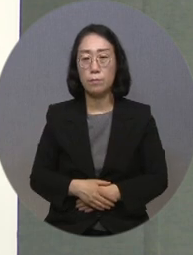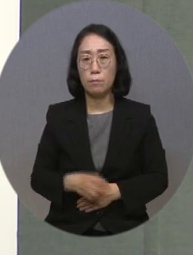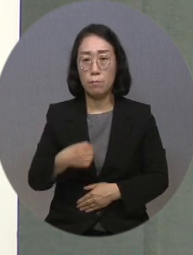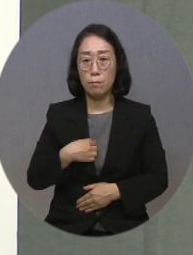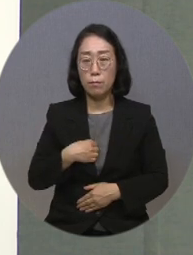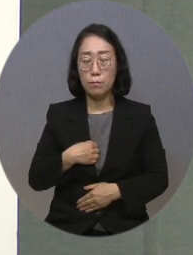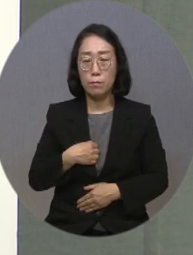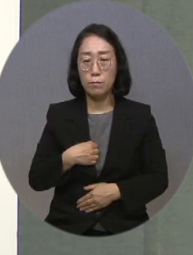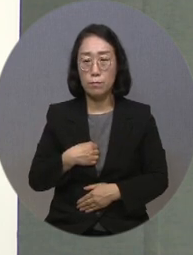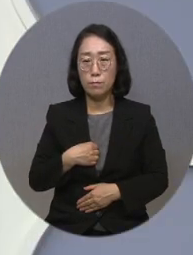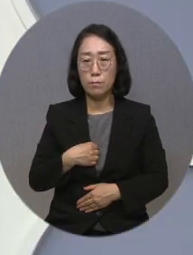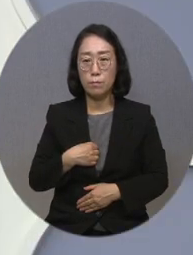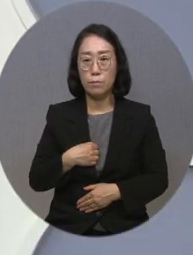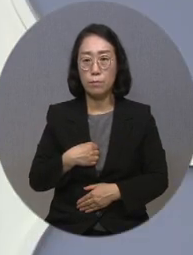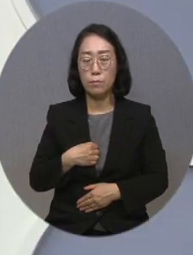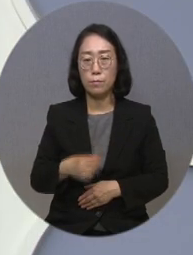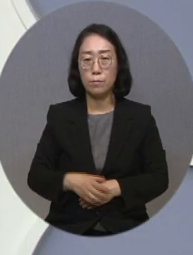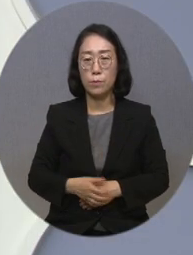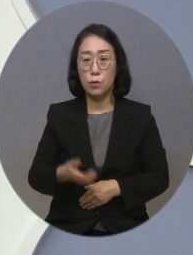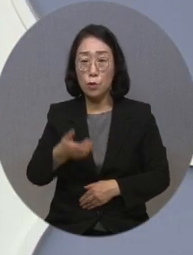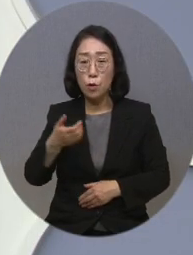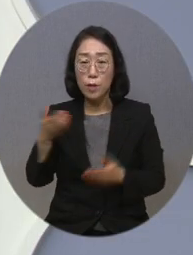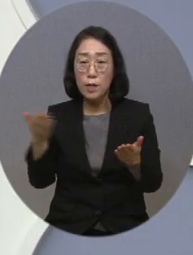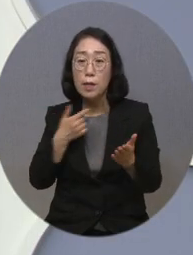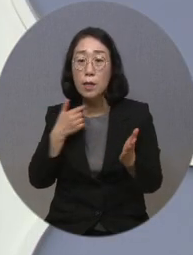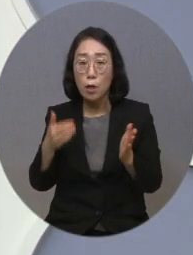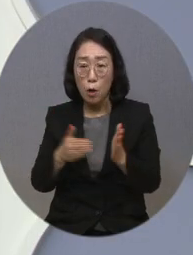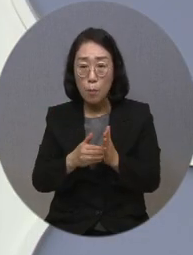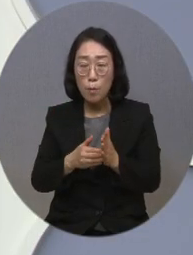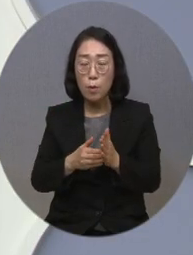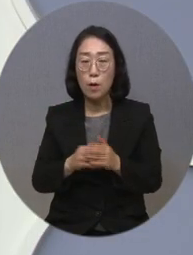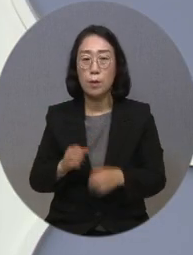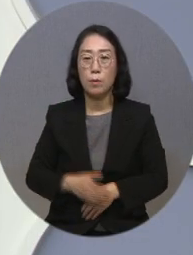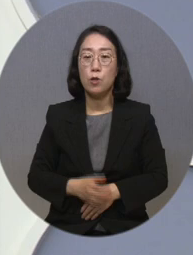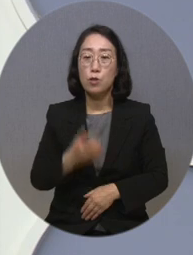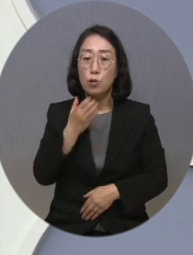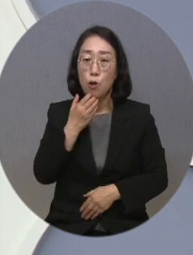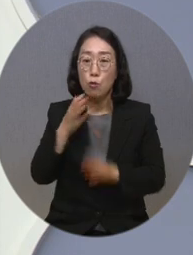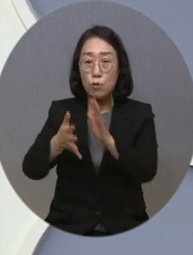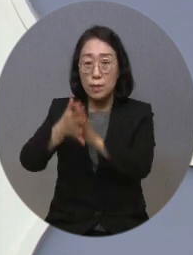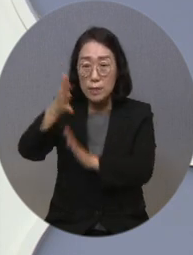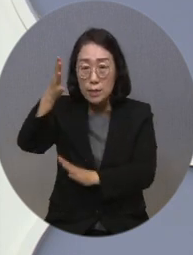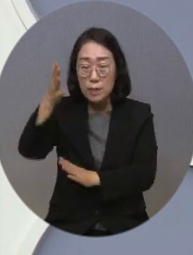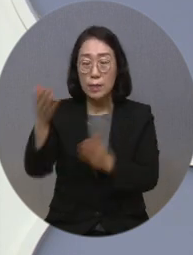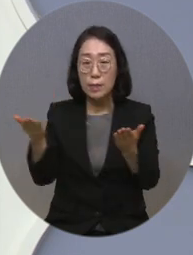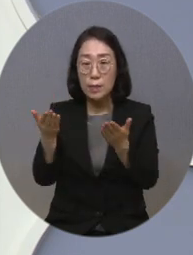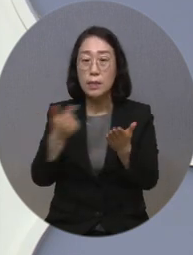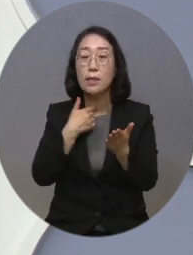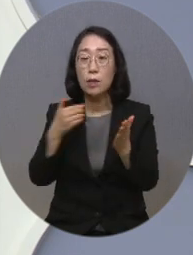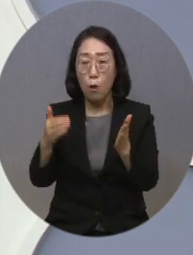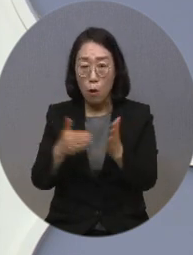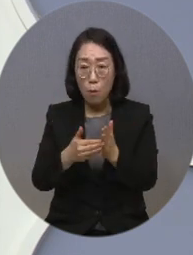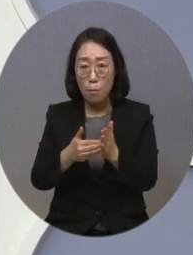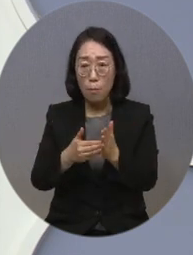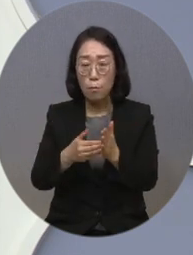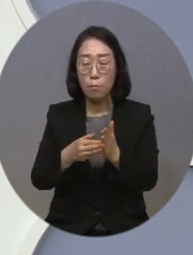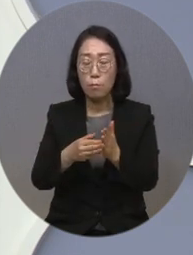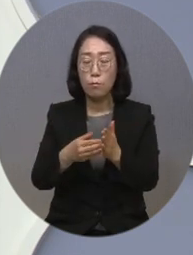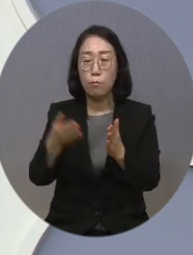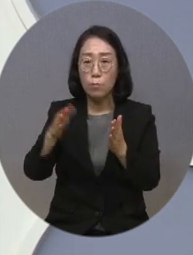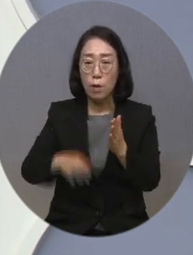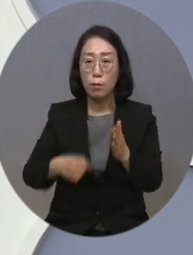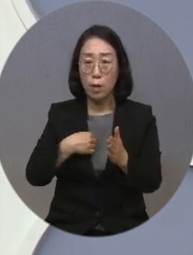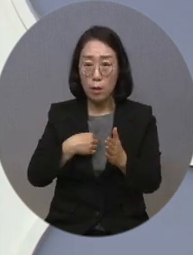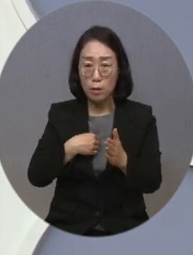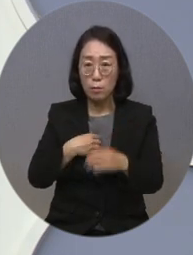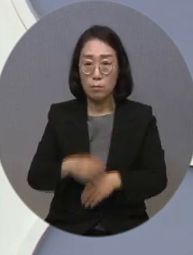앞에 계신 분들이 거의 그 내무계통 아니면 서울시에 계셨던 분들이 지사를 하셨습니다. 아. 근데 저는 어떻게